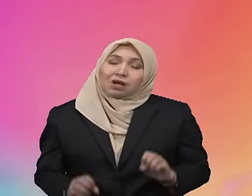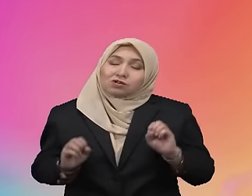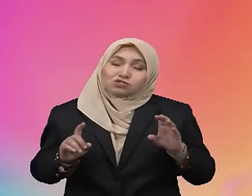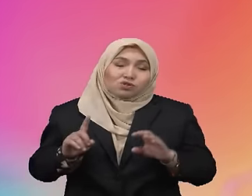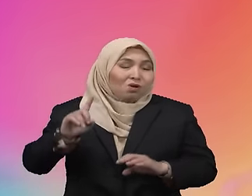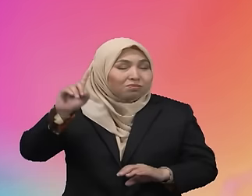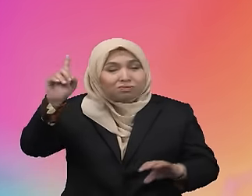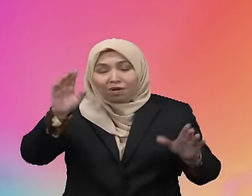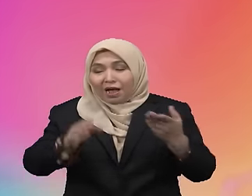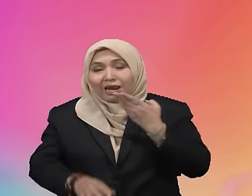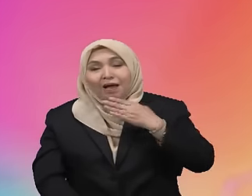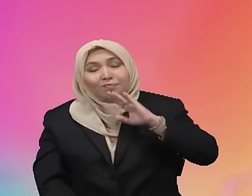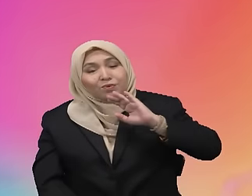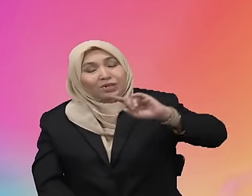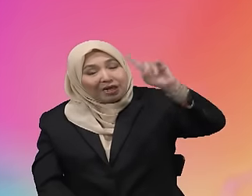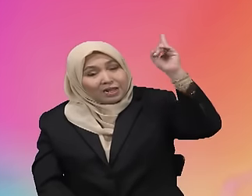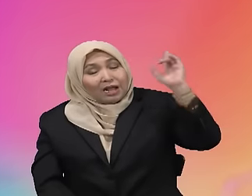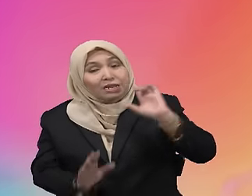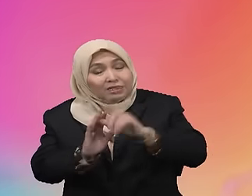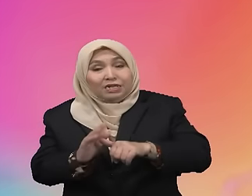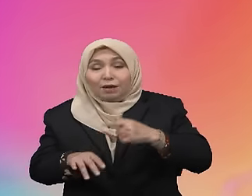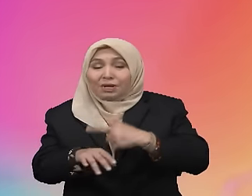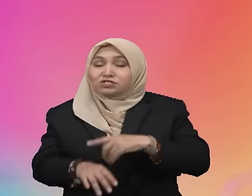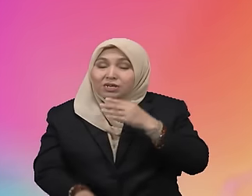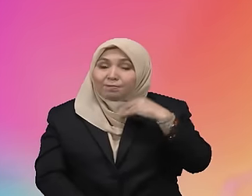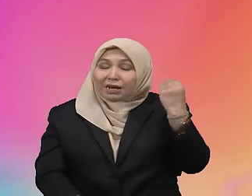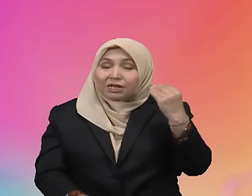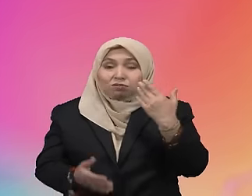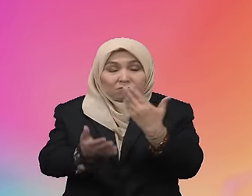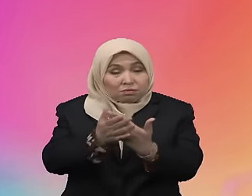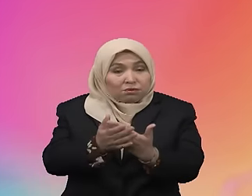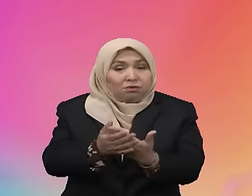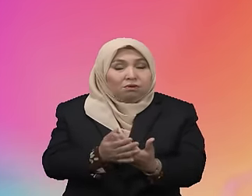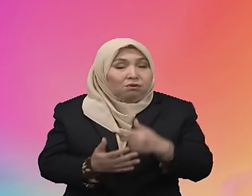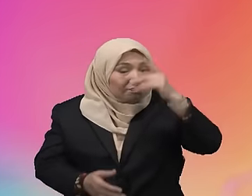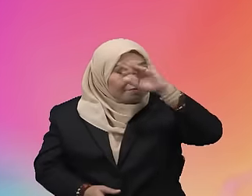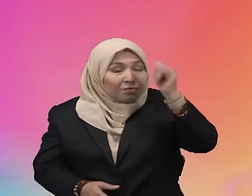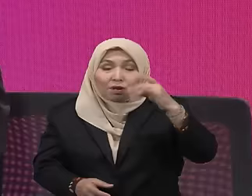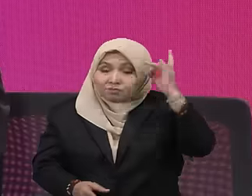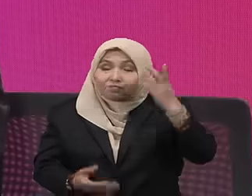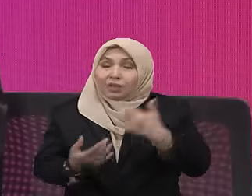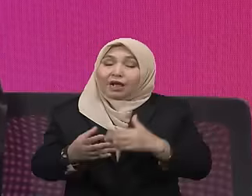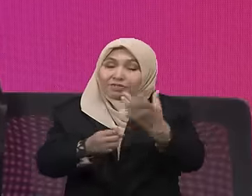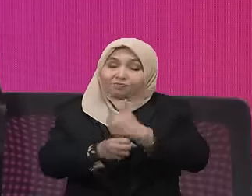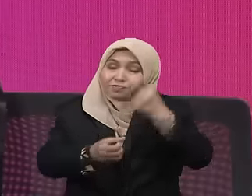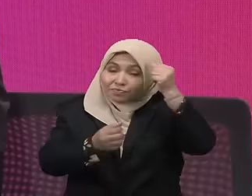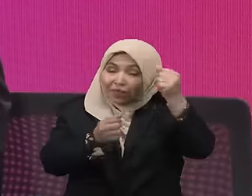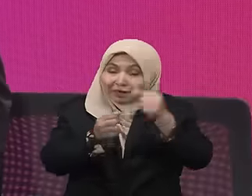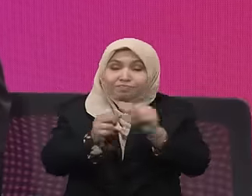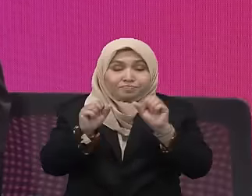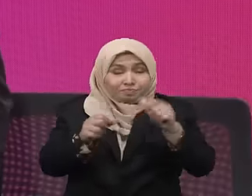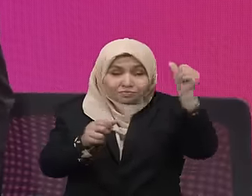Masya-Allah, tabarakallah, alhamdulillah. Jagi masa nak balik tu sampai Putrajaya, insya-Allah dapat ingat, boleh ingat